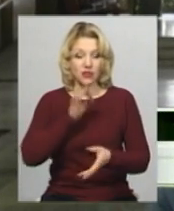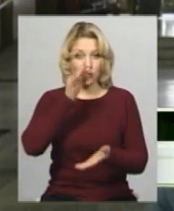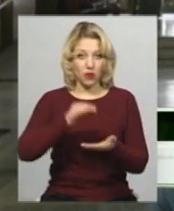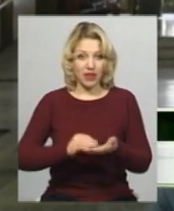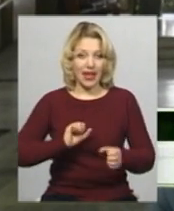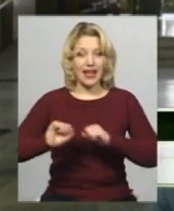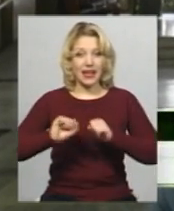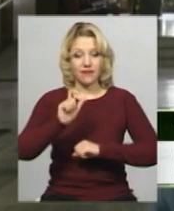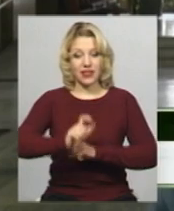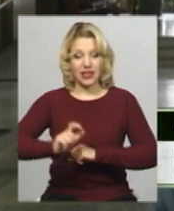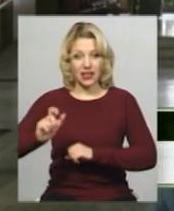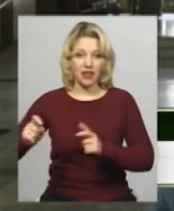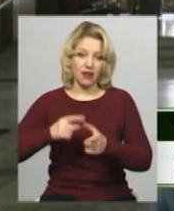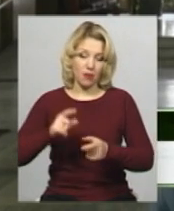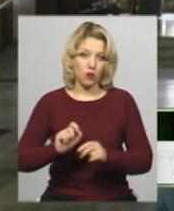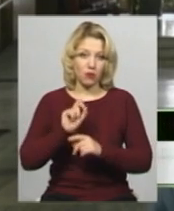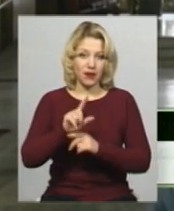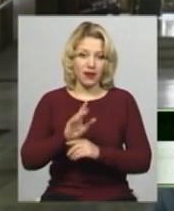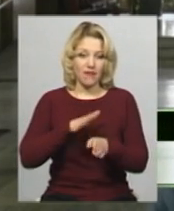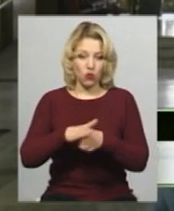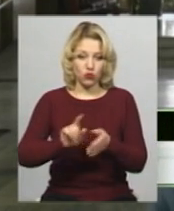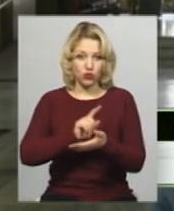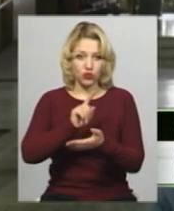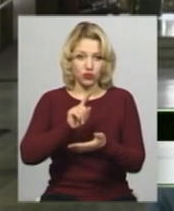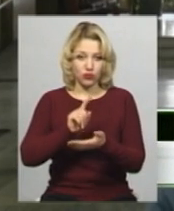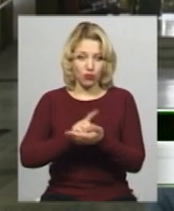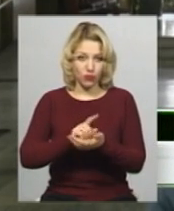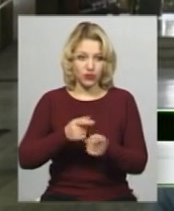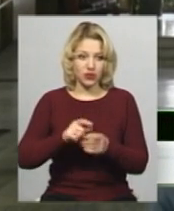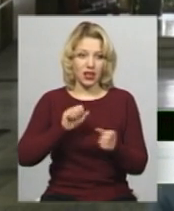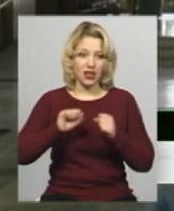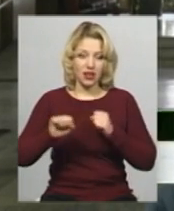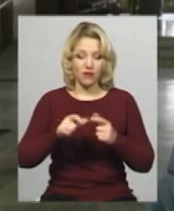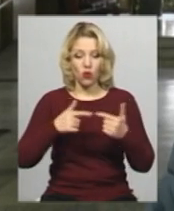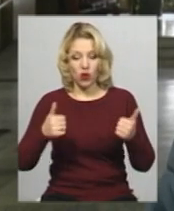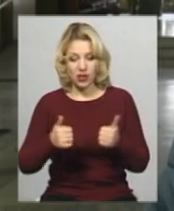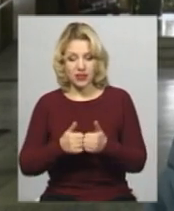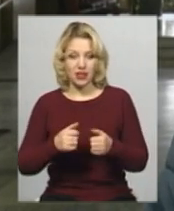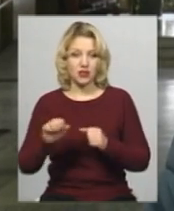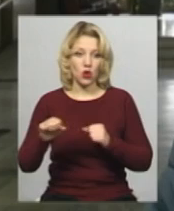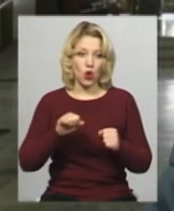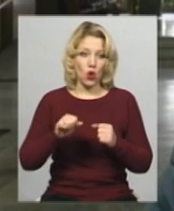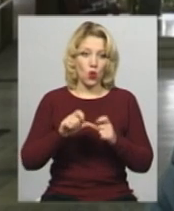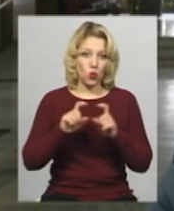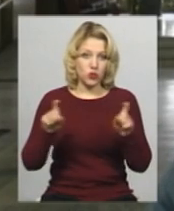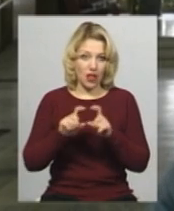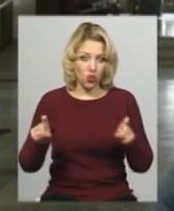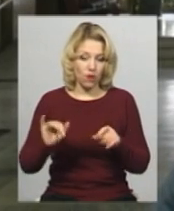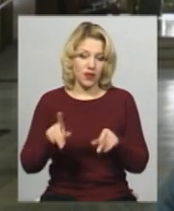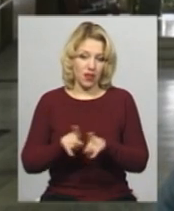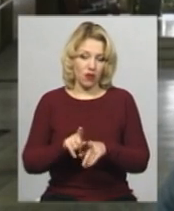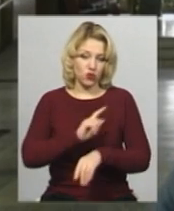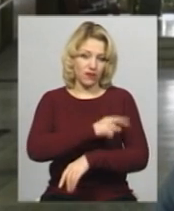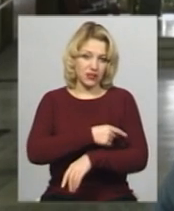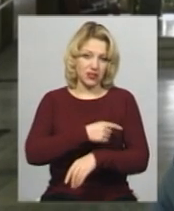керівники або призначені особи керівниками, організацій, установ, а також фізичні